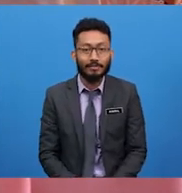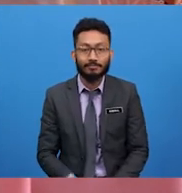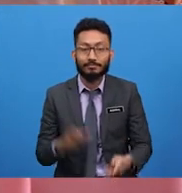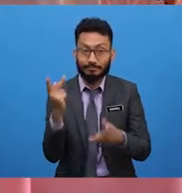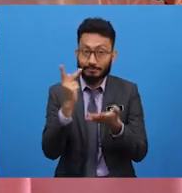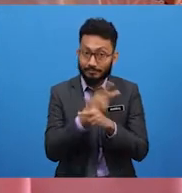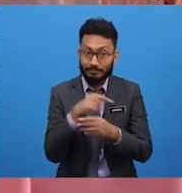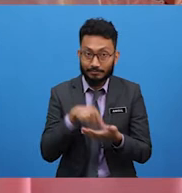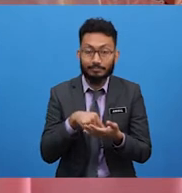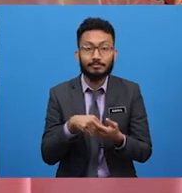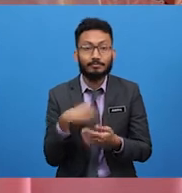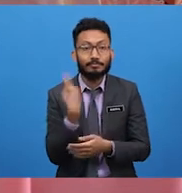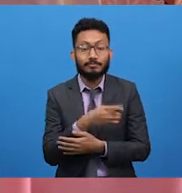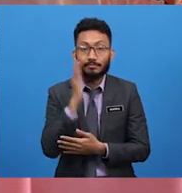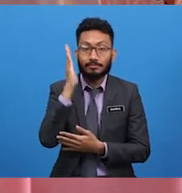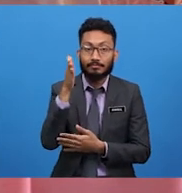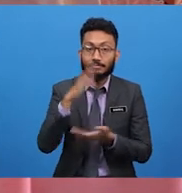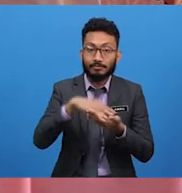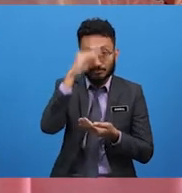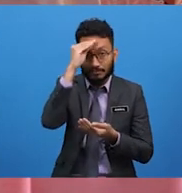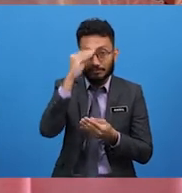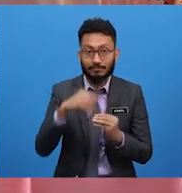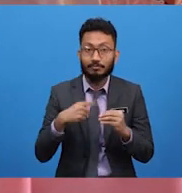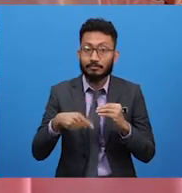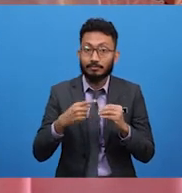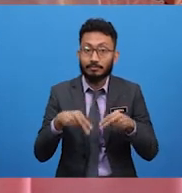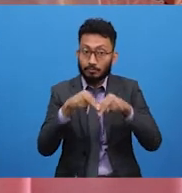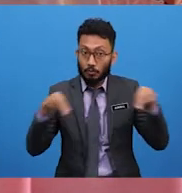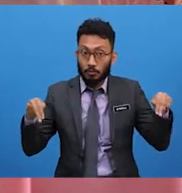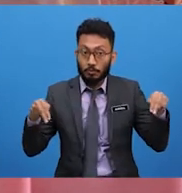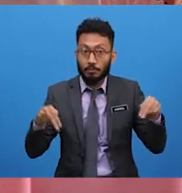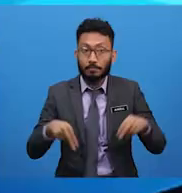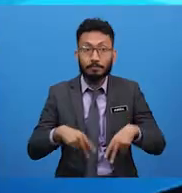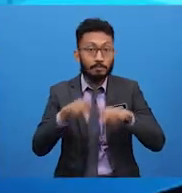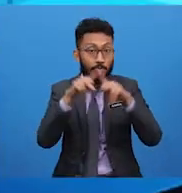akan mempelajari proses mengukur dan mendraft pola gaun Hamid.